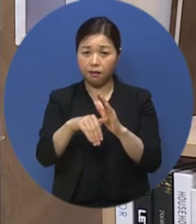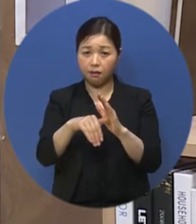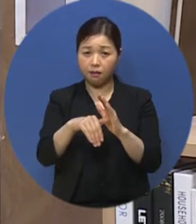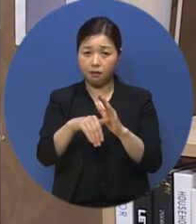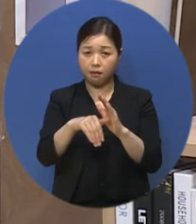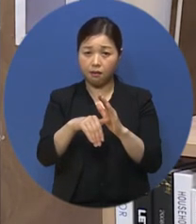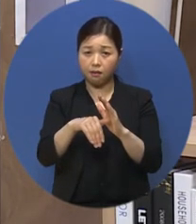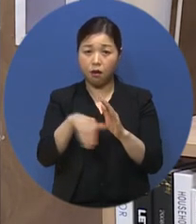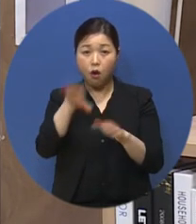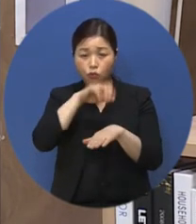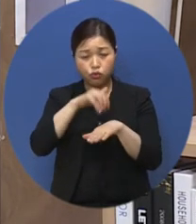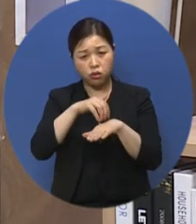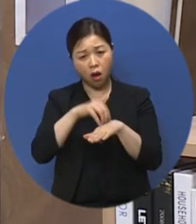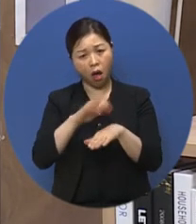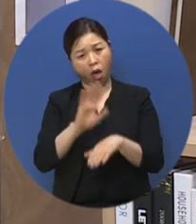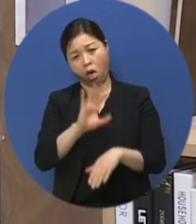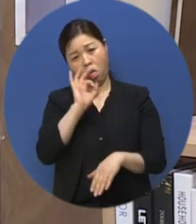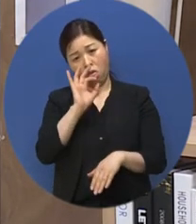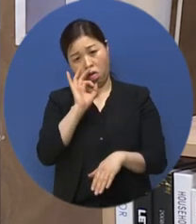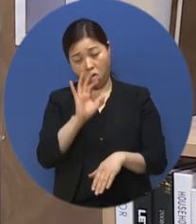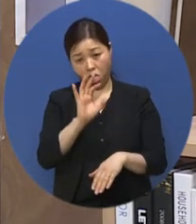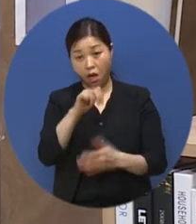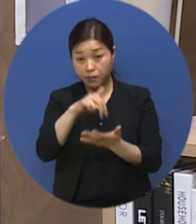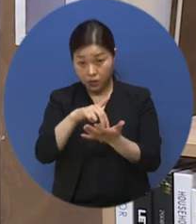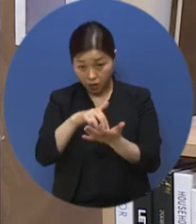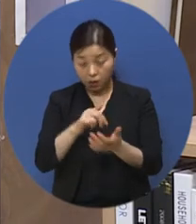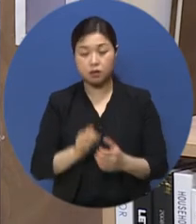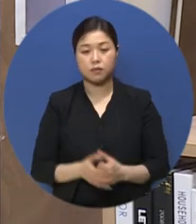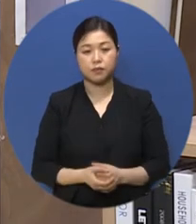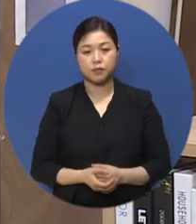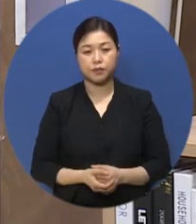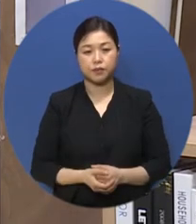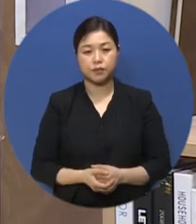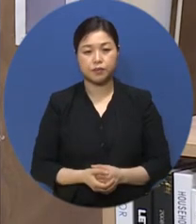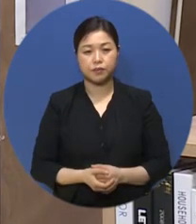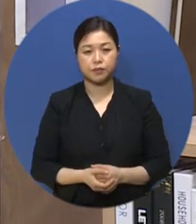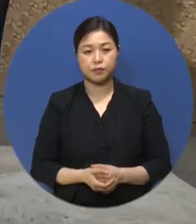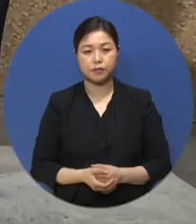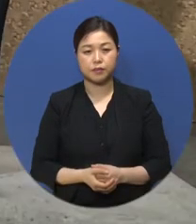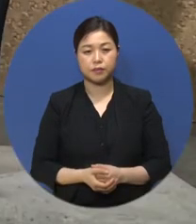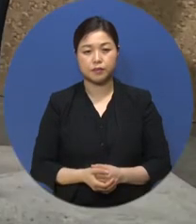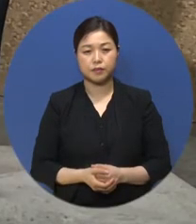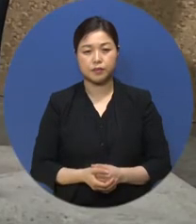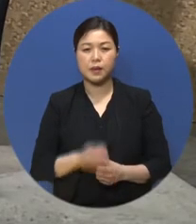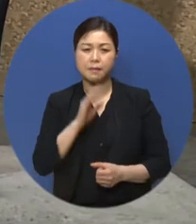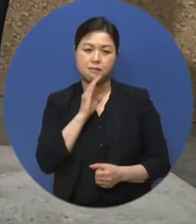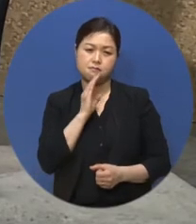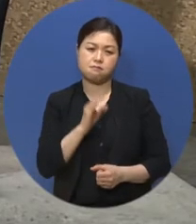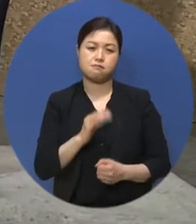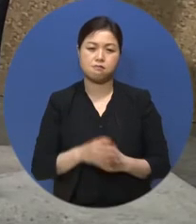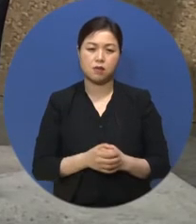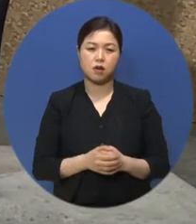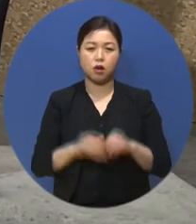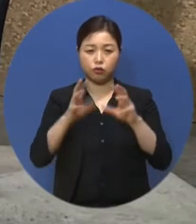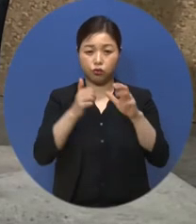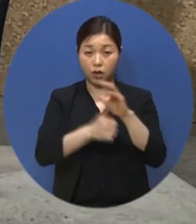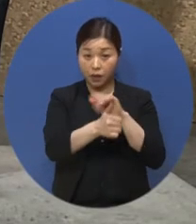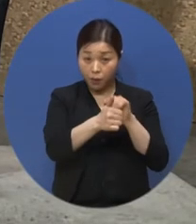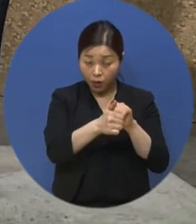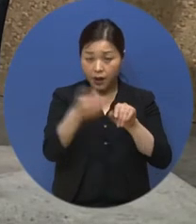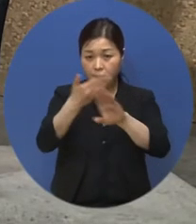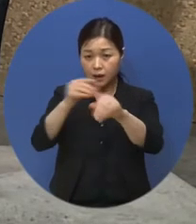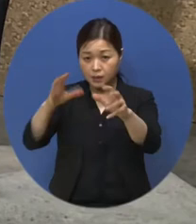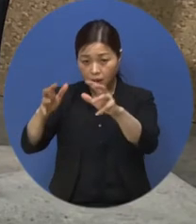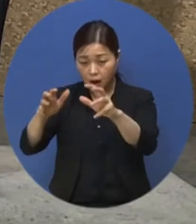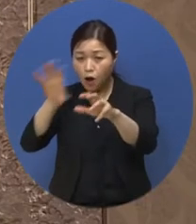확산이 됐을 때는 훈련조차도 못했었잖아요. 네. 네. 그 근래로 그 지금 우리 국가대표들이 외국에 전지훈련